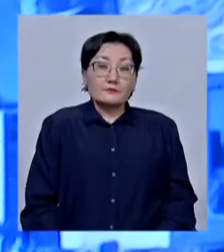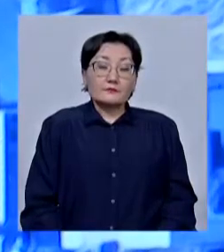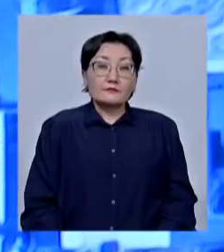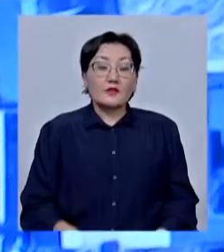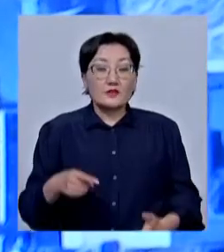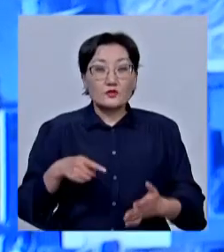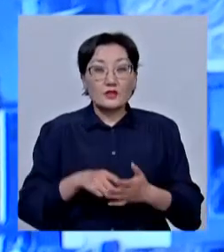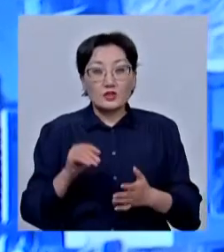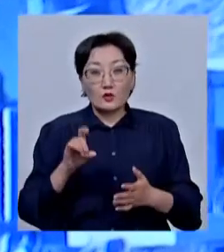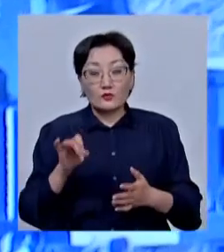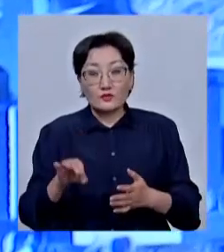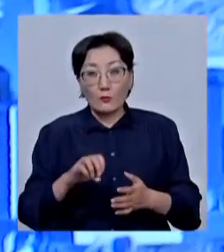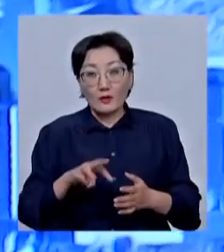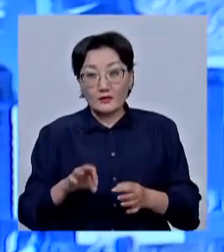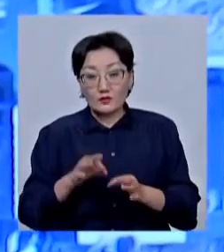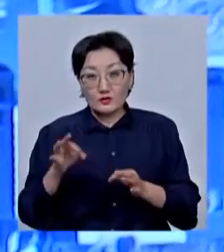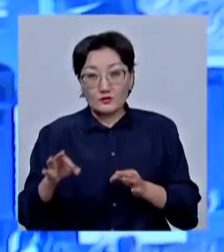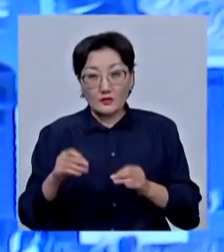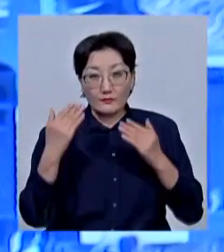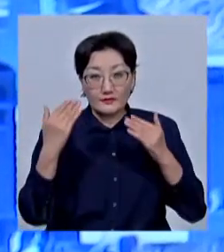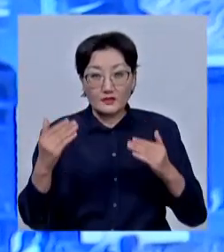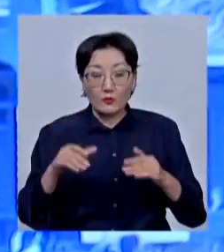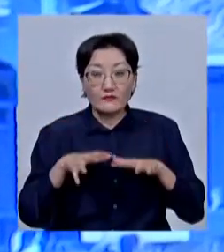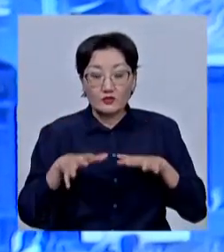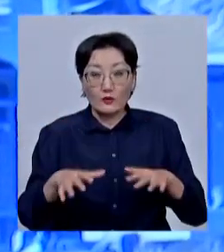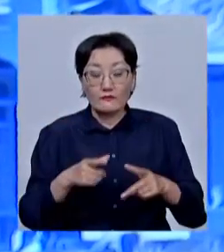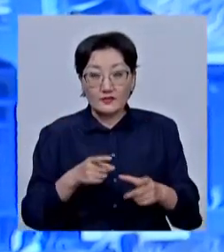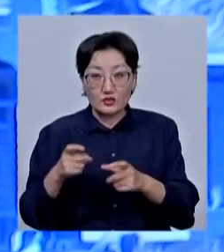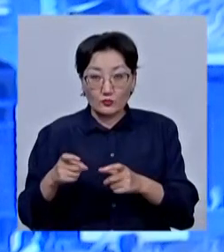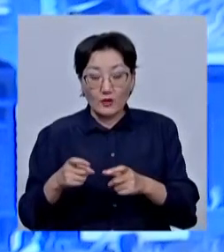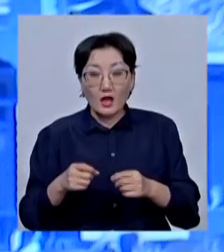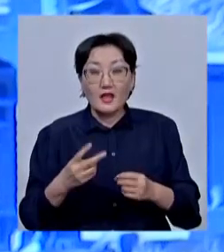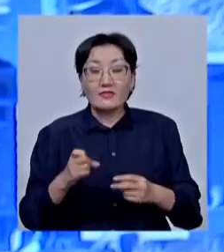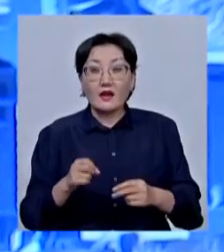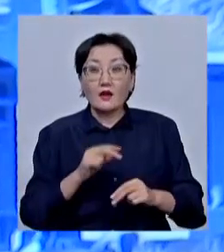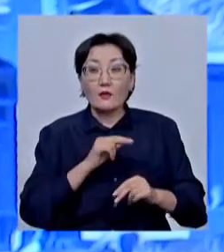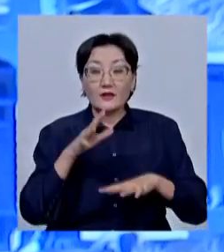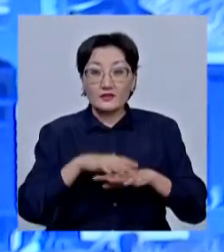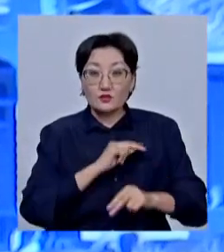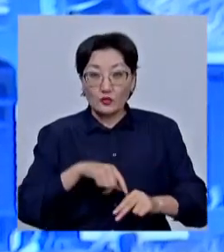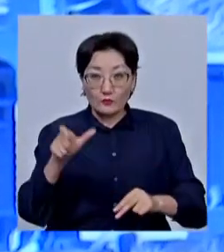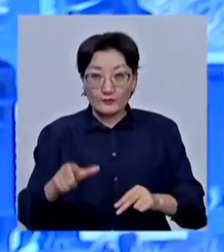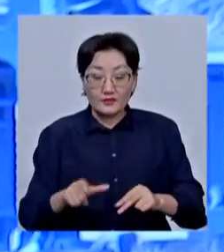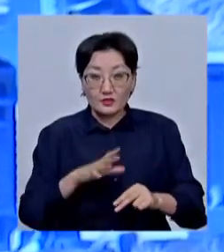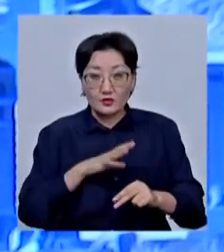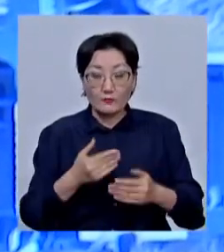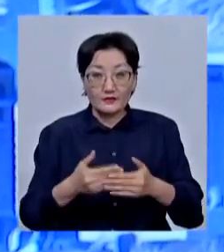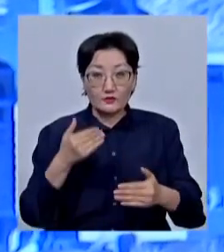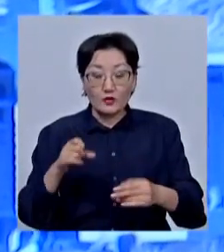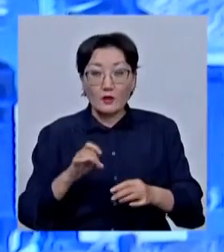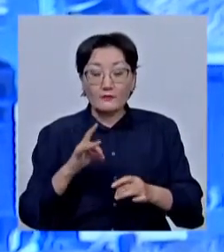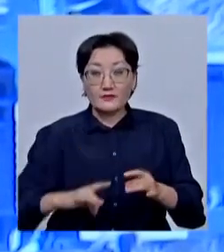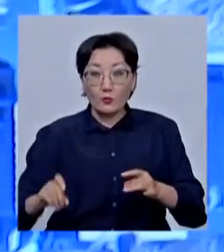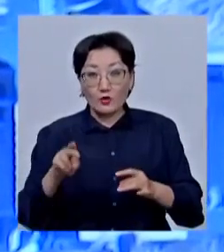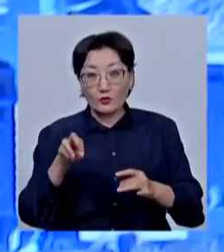В городе Жанаузен Мангыстауской области неизвестные совершили вооруженное нападение на инкассаторов. Инцидент произошел накануне в